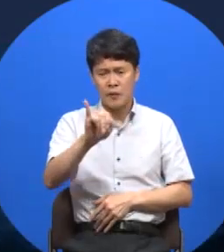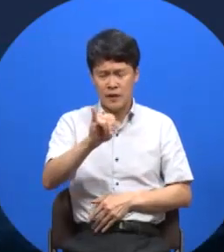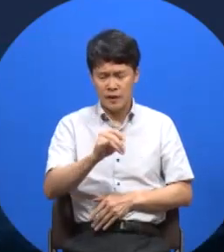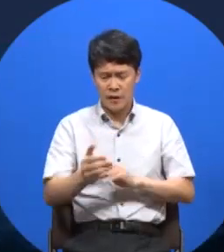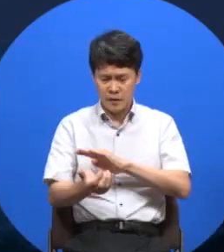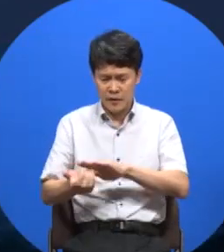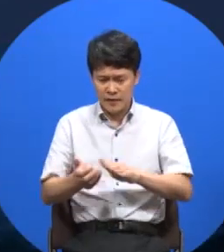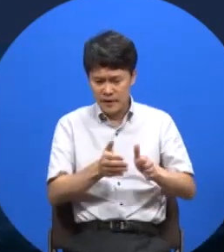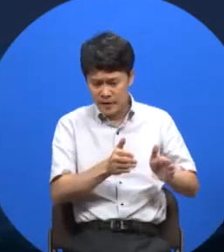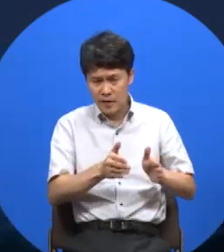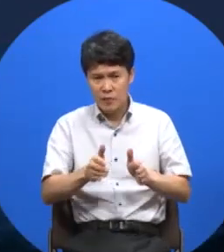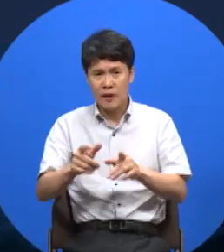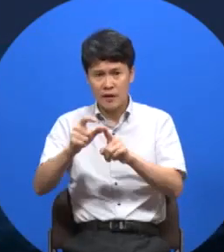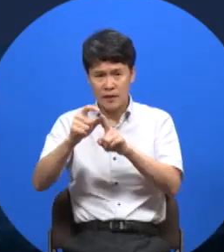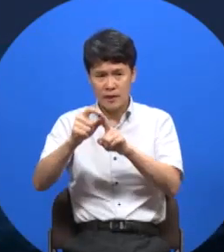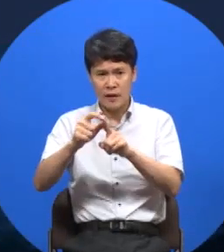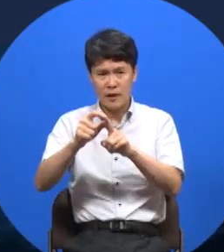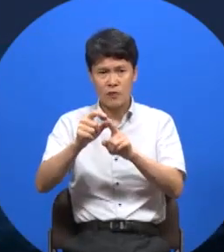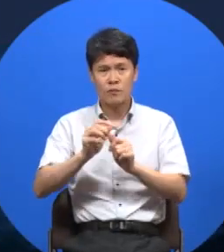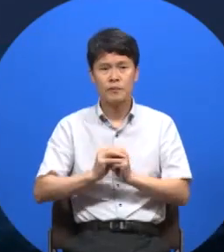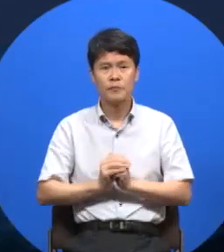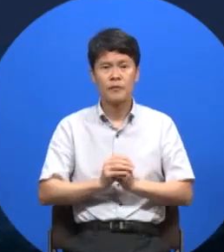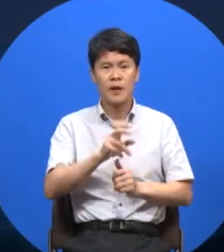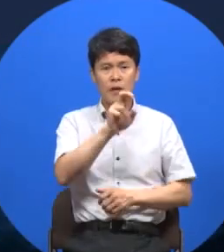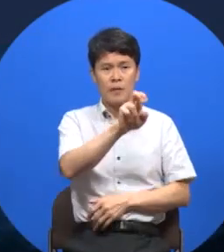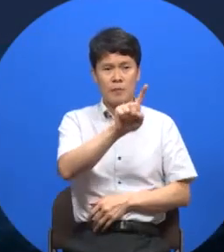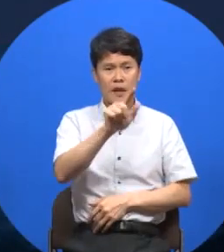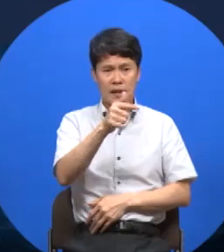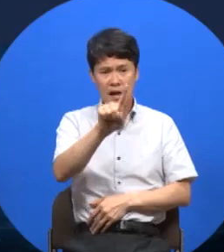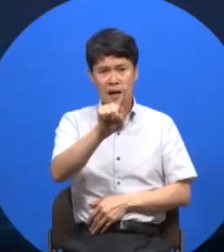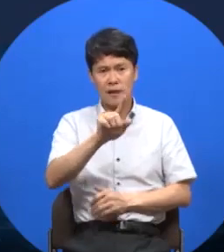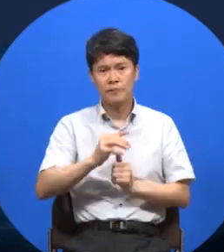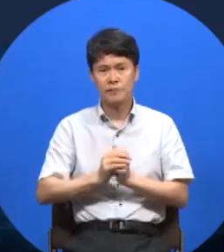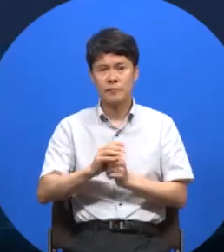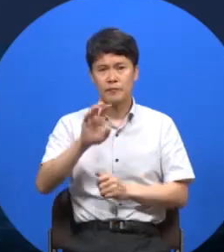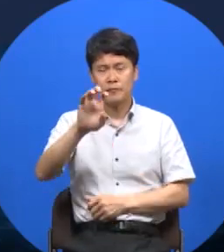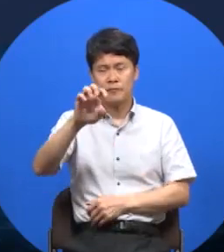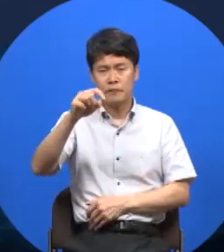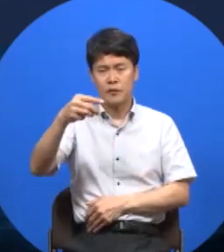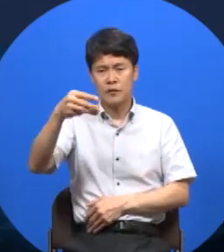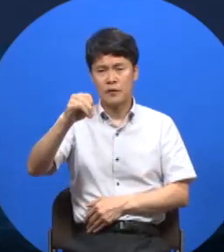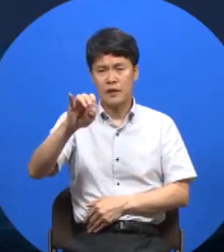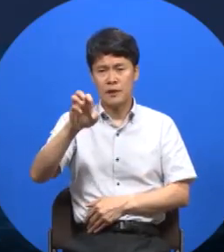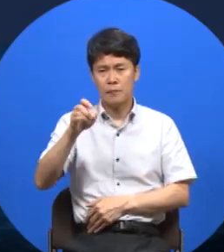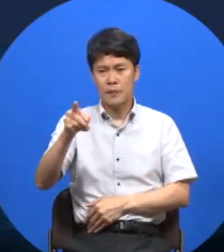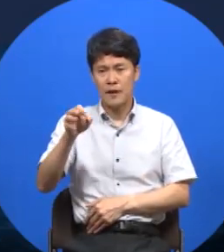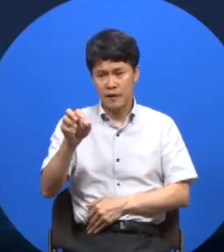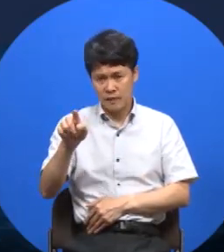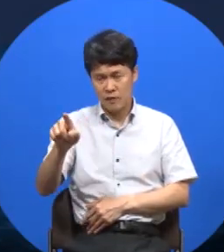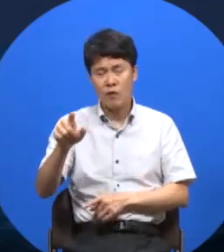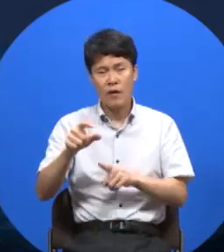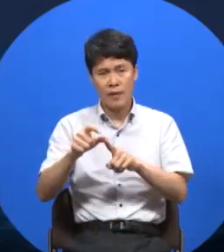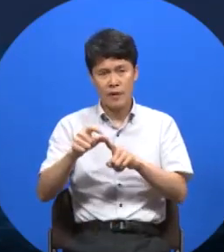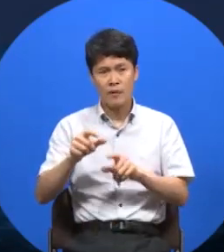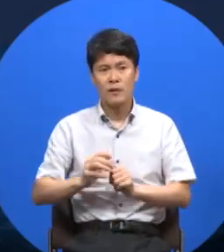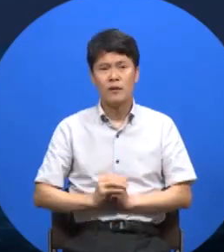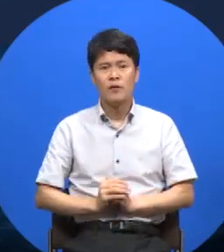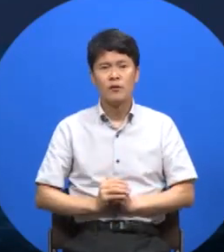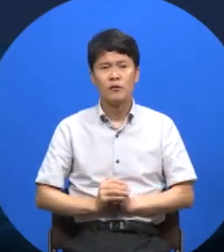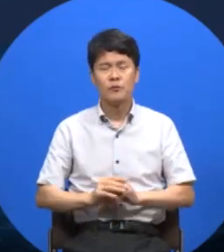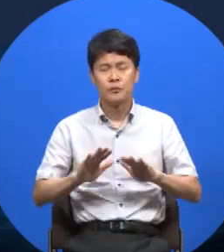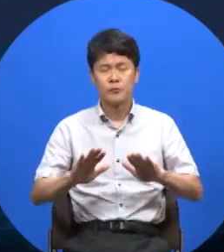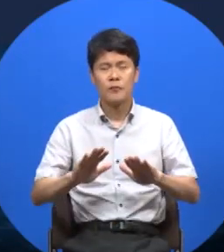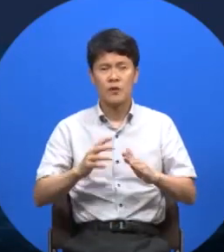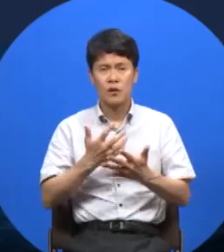예비하사라는 단어입니다. 히브리어로 마나, 영어의 prepare라는 단어입니다.